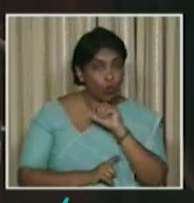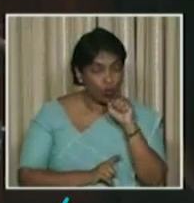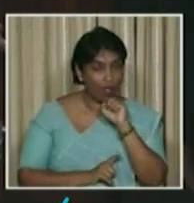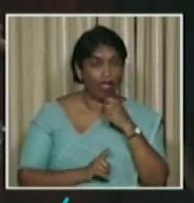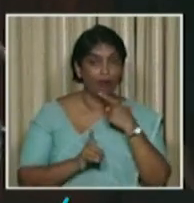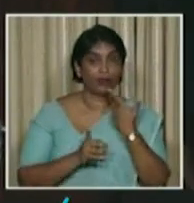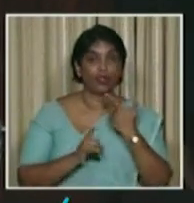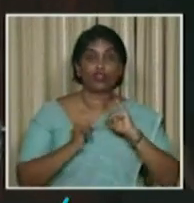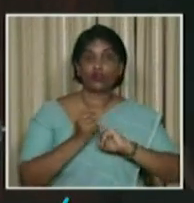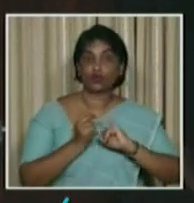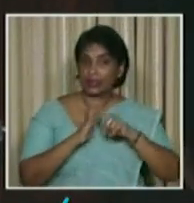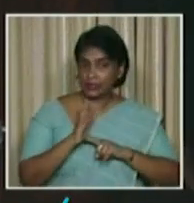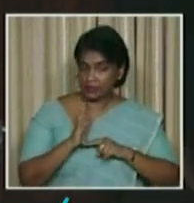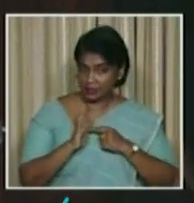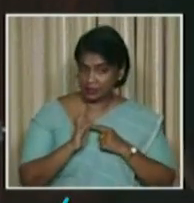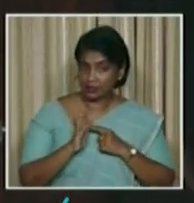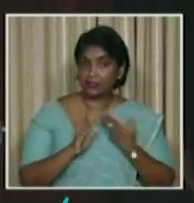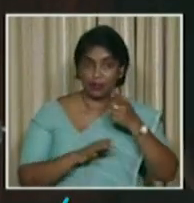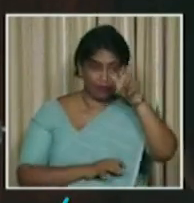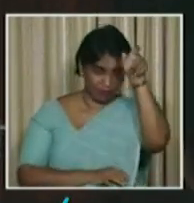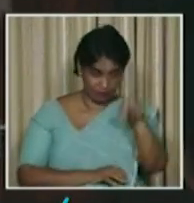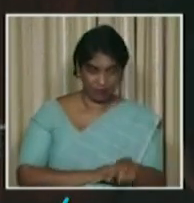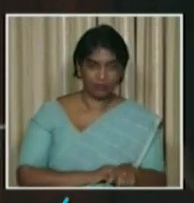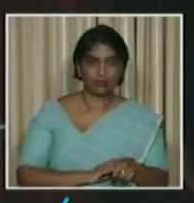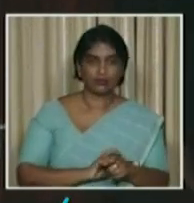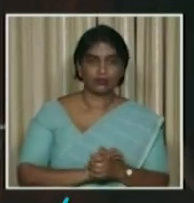කුණුහරුපාචාර්ය සුසිල් ප්‍රේමජයන්ත කියන මිනිසයා